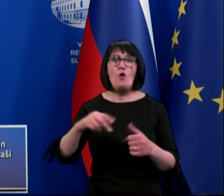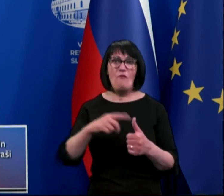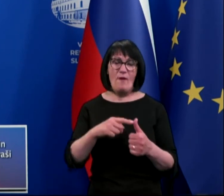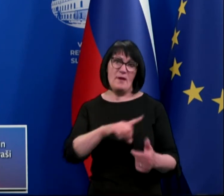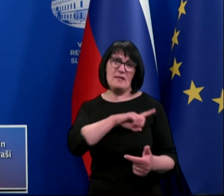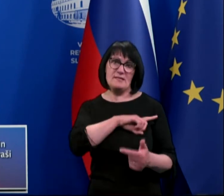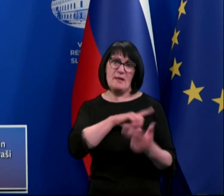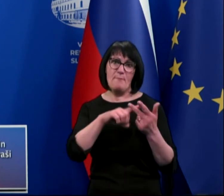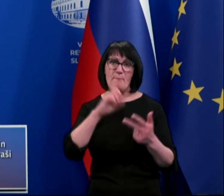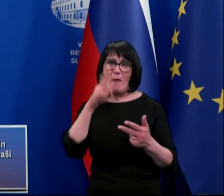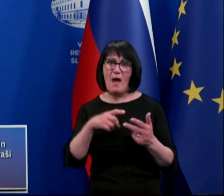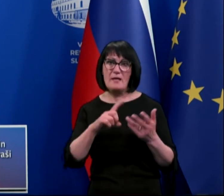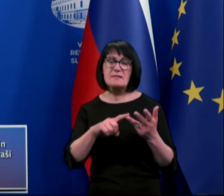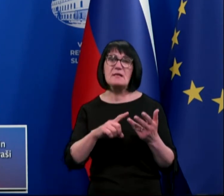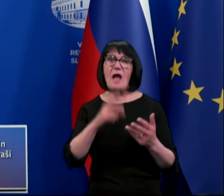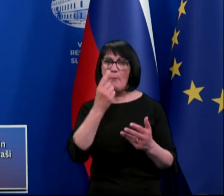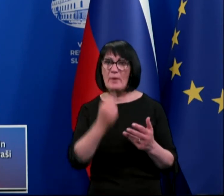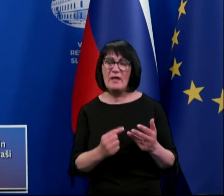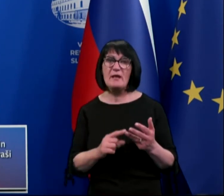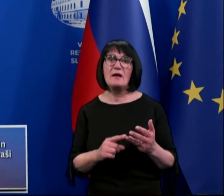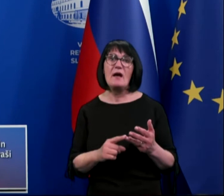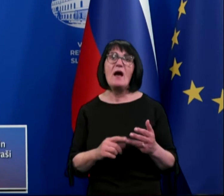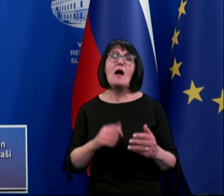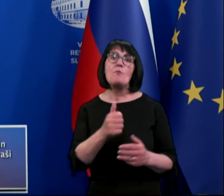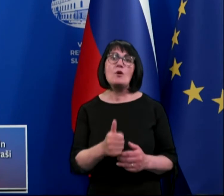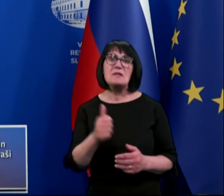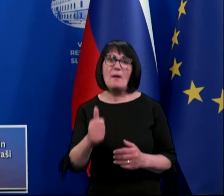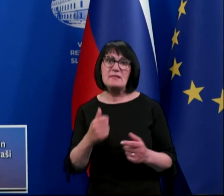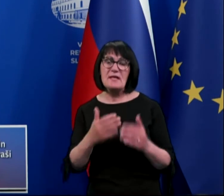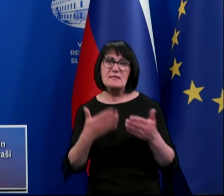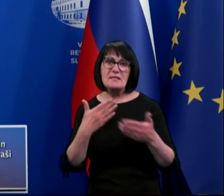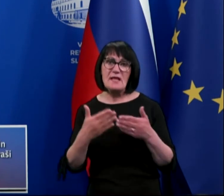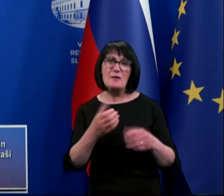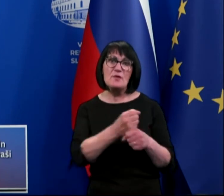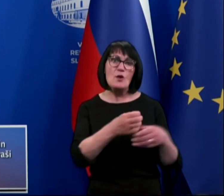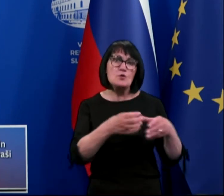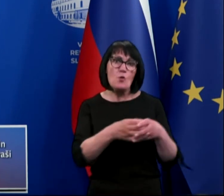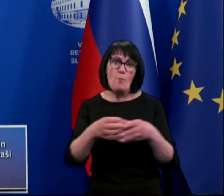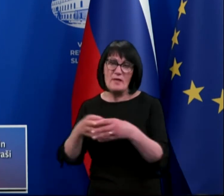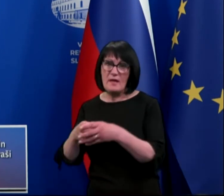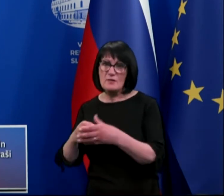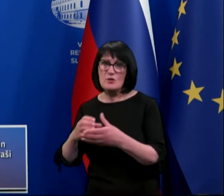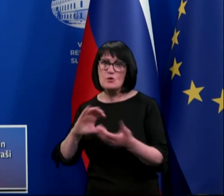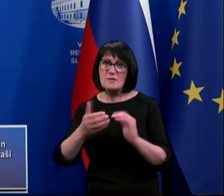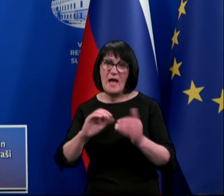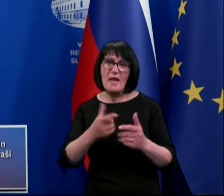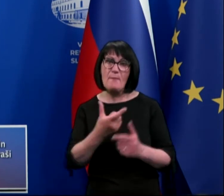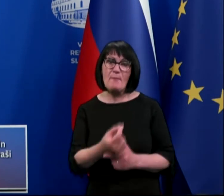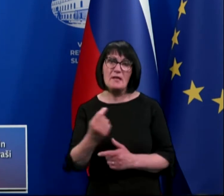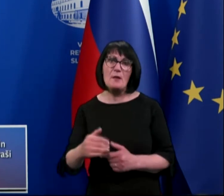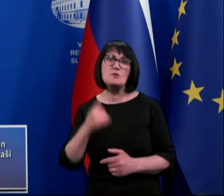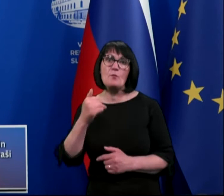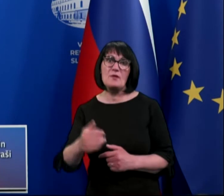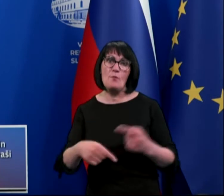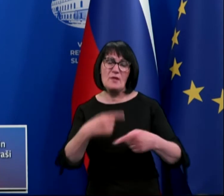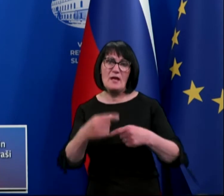decembru, marcu in pa aprilu. Posamezni sestanki po delovnih skupinah z socialnimi partnerji pa so potem potekali tudi še